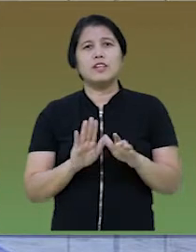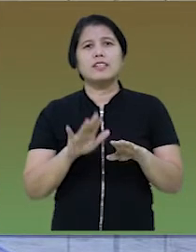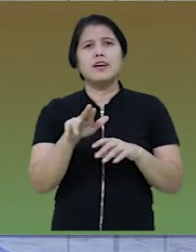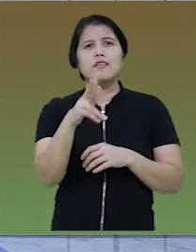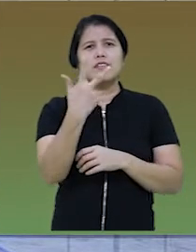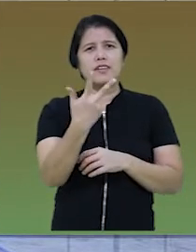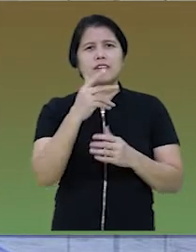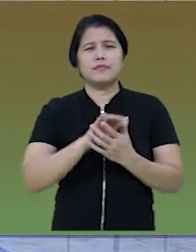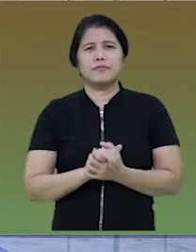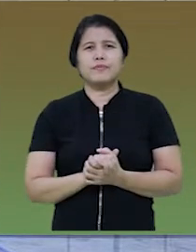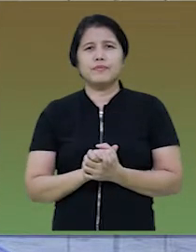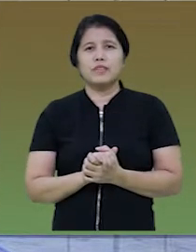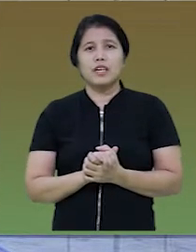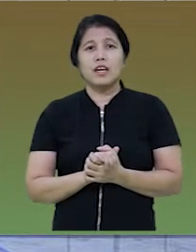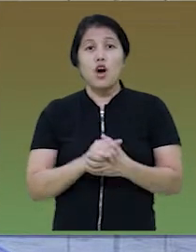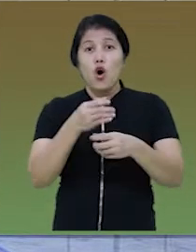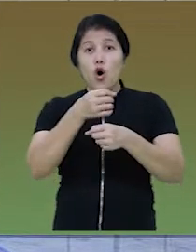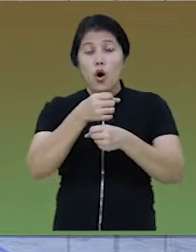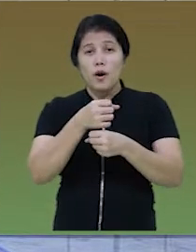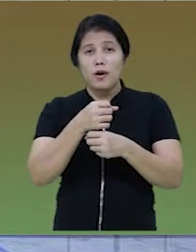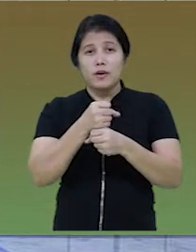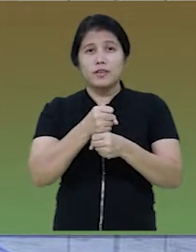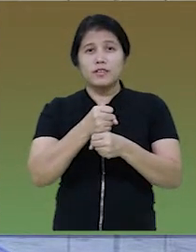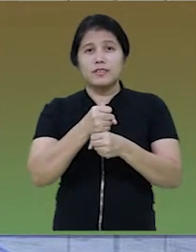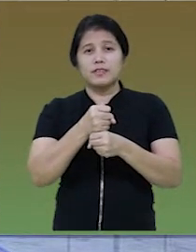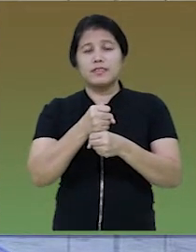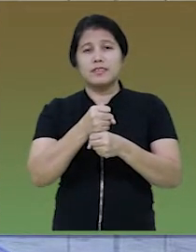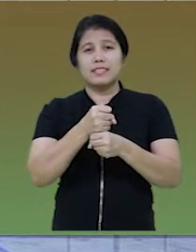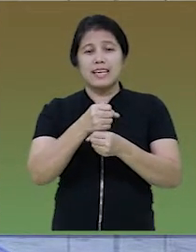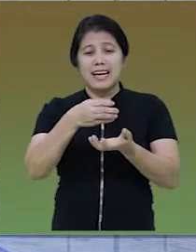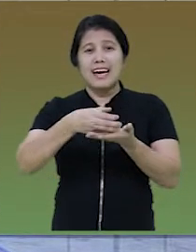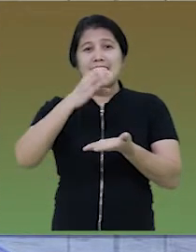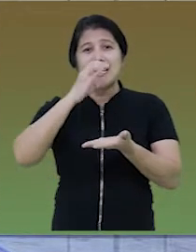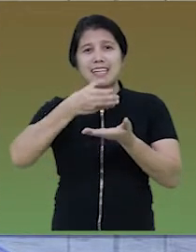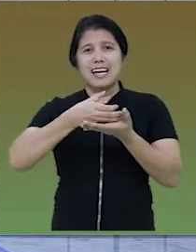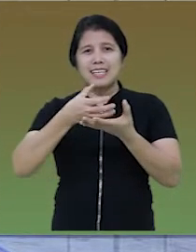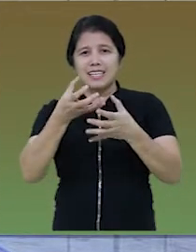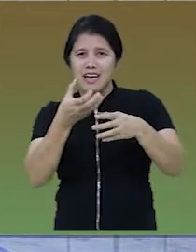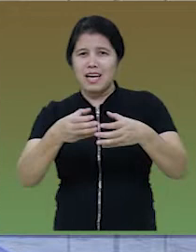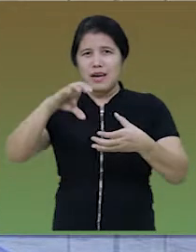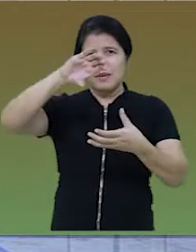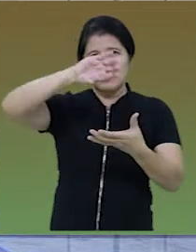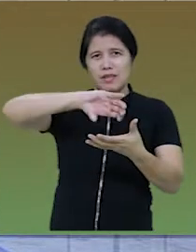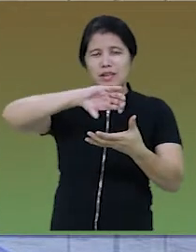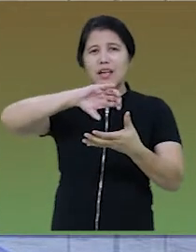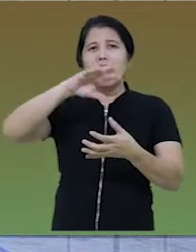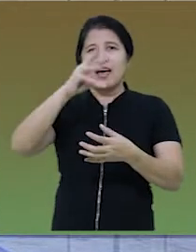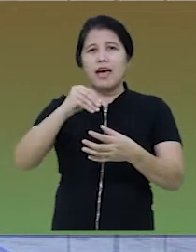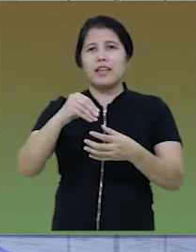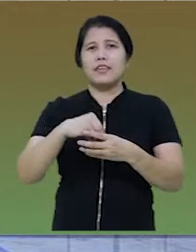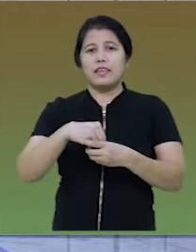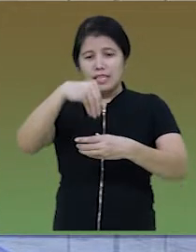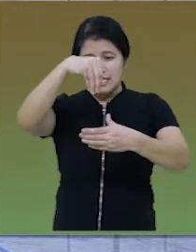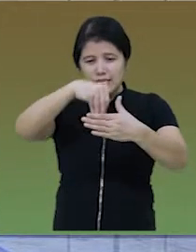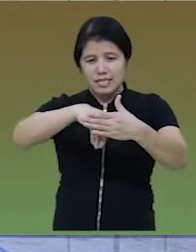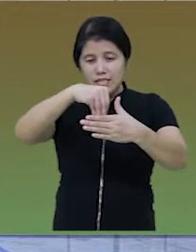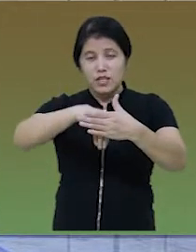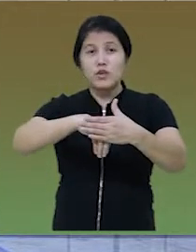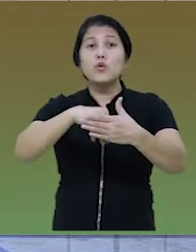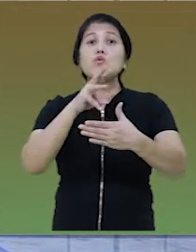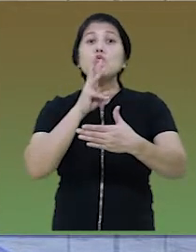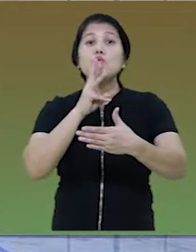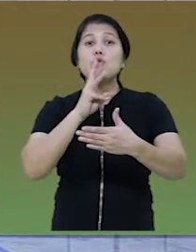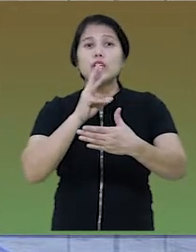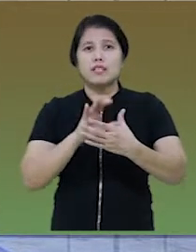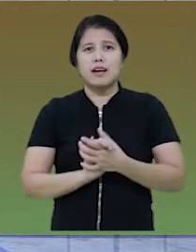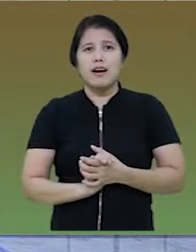Step 3. Hold the glass upside down and quickly plunge it into the water.